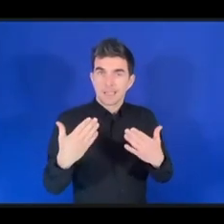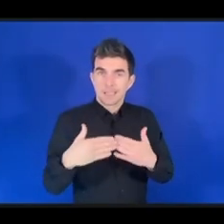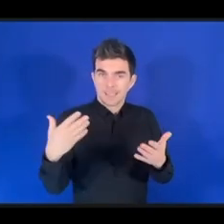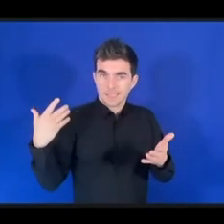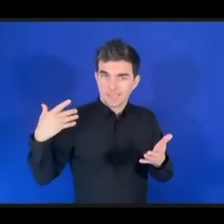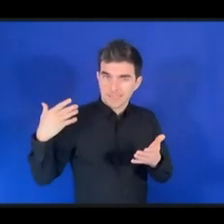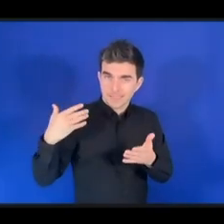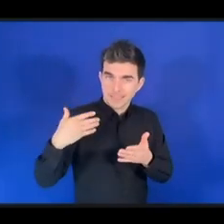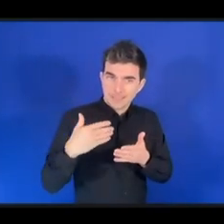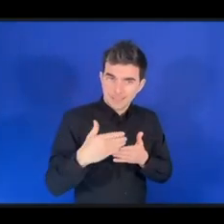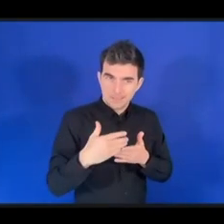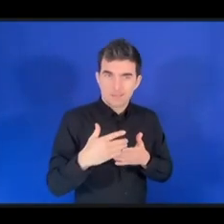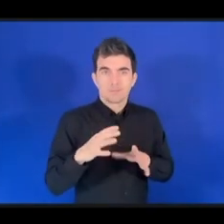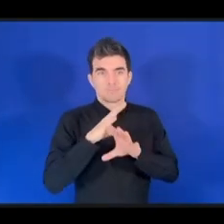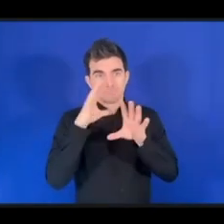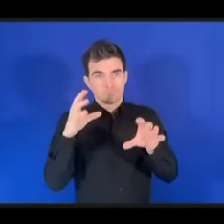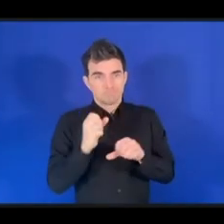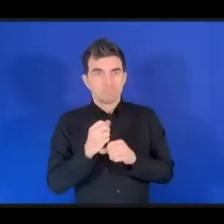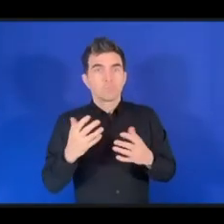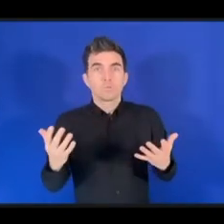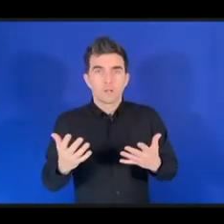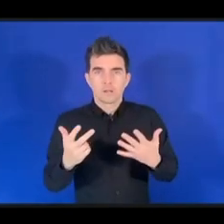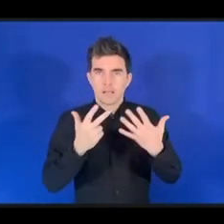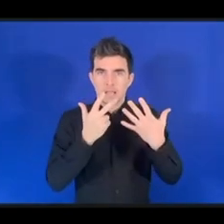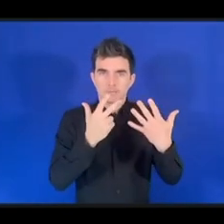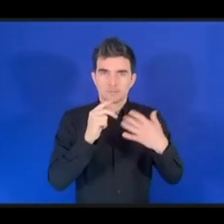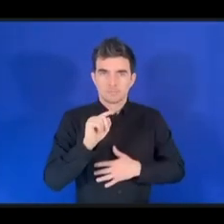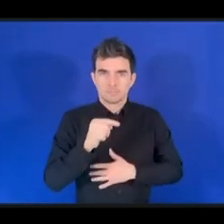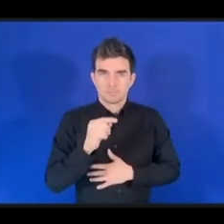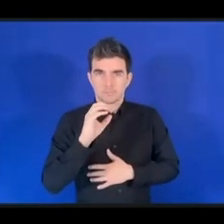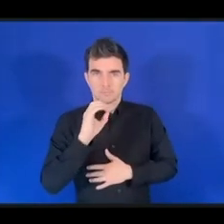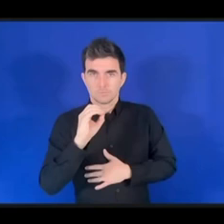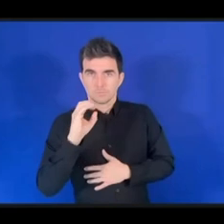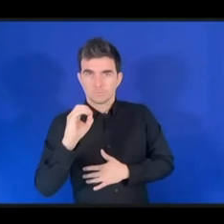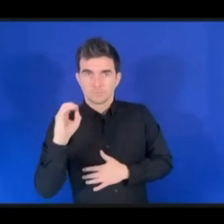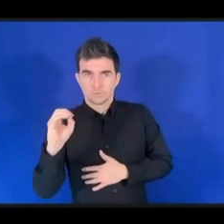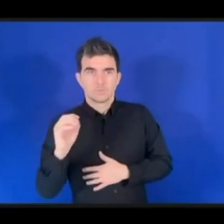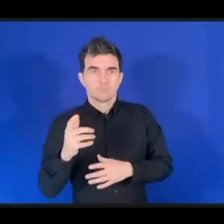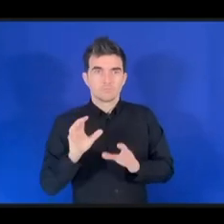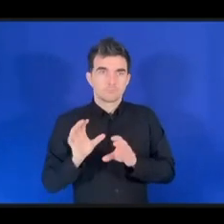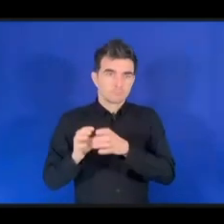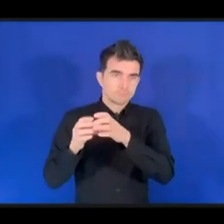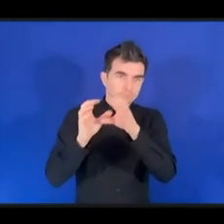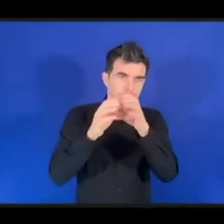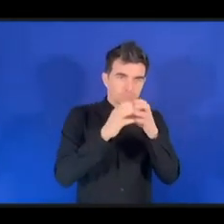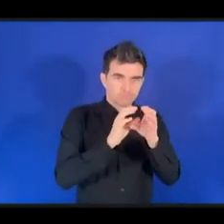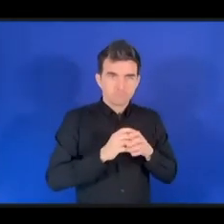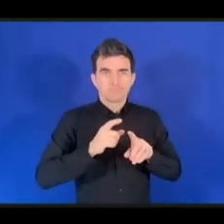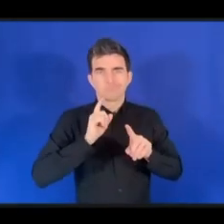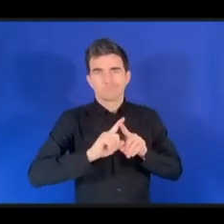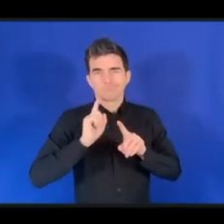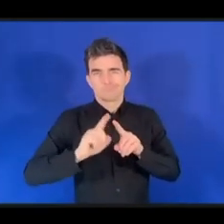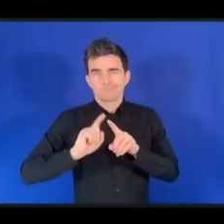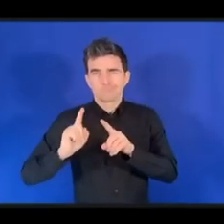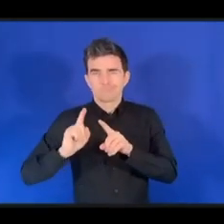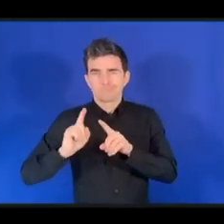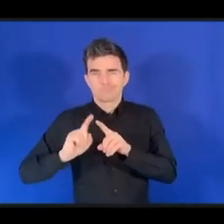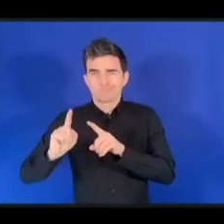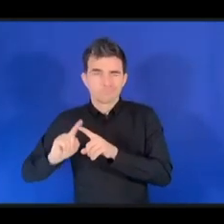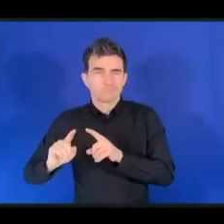شخص من جميع انحاء العالم بما في ذلك عبر الانترنت وعقدت نحو